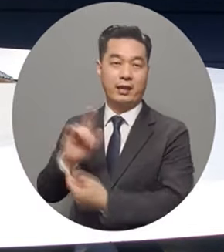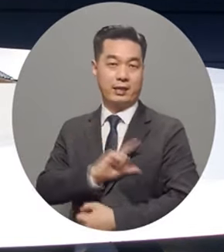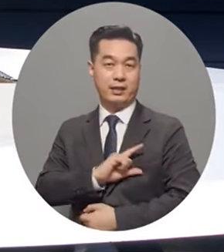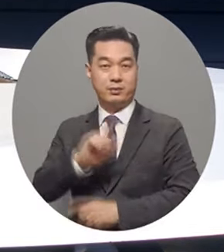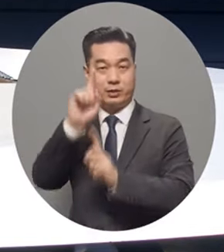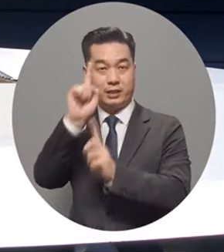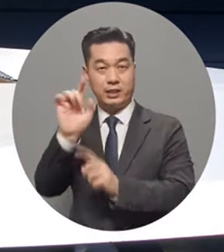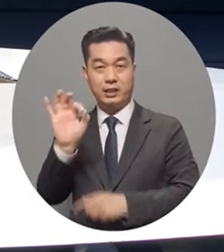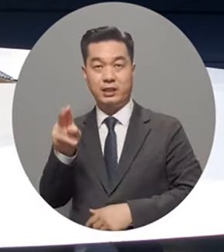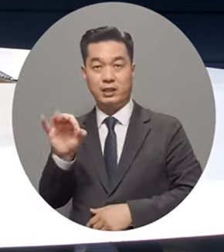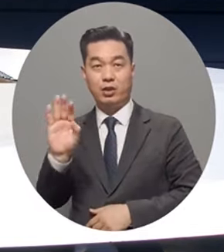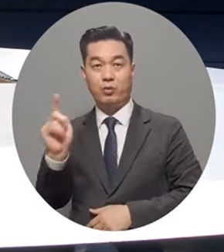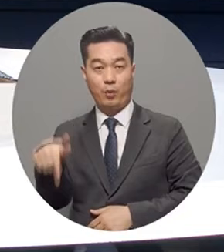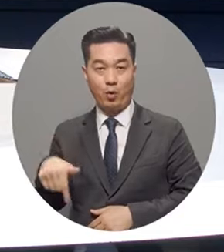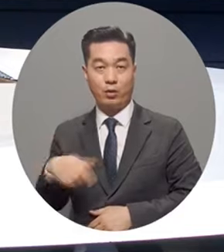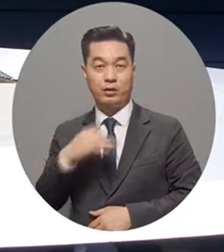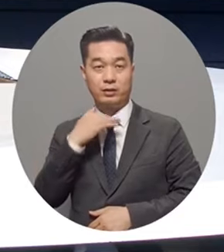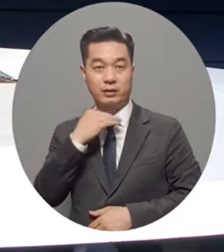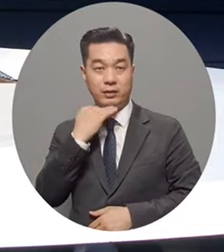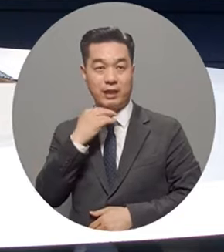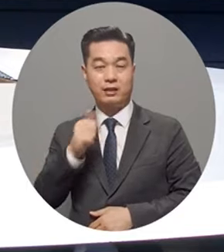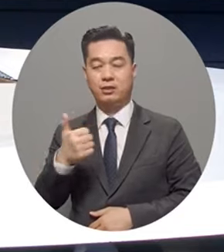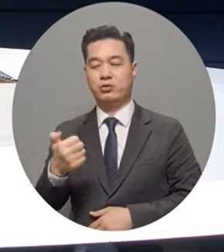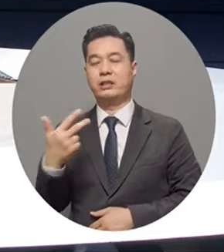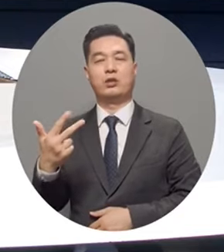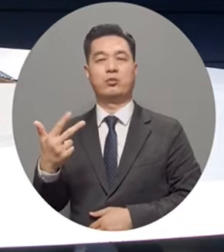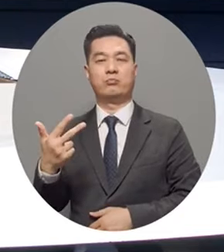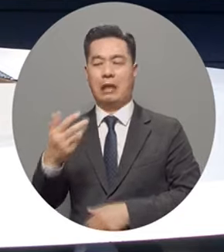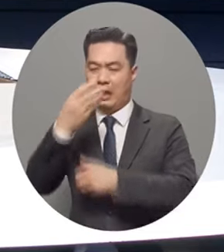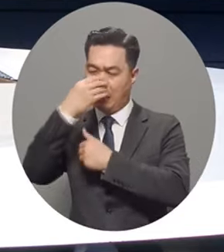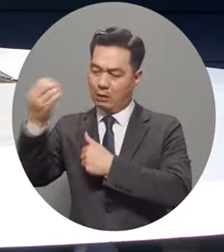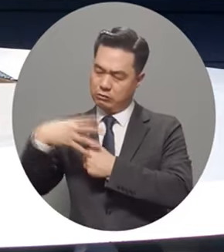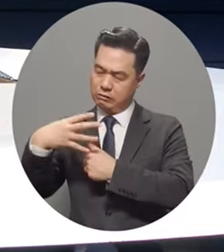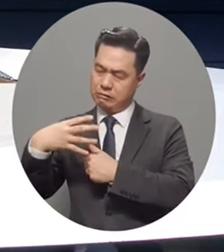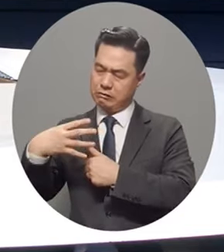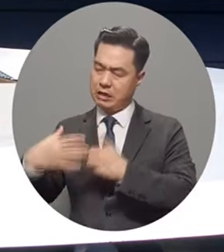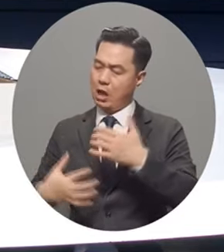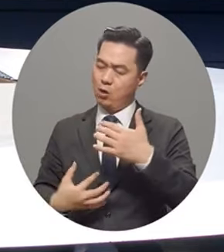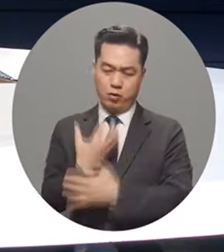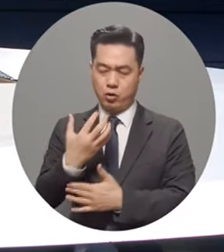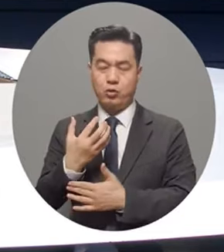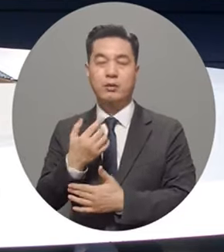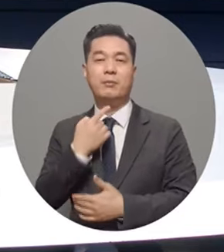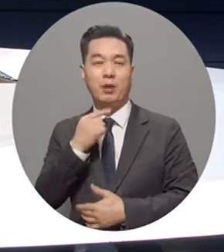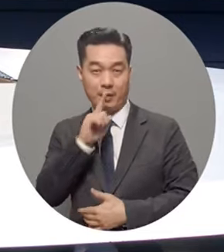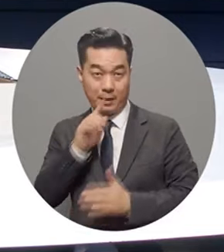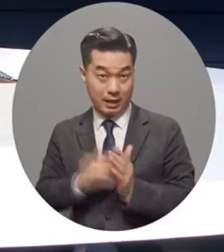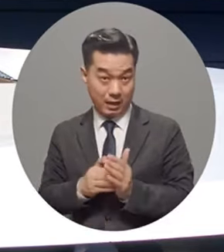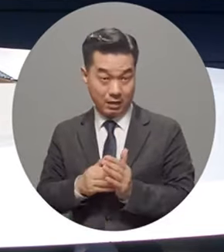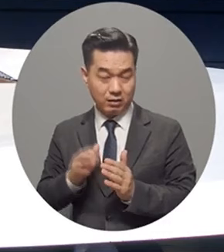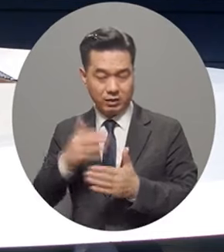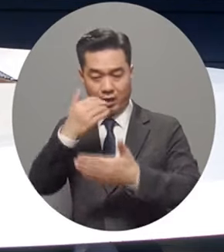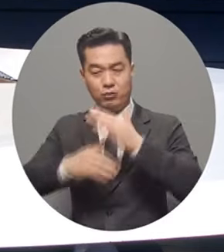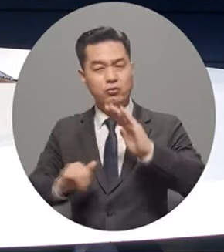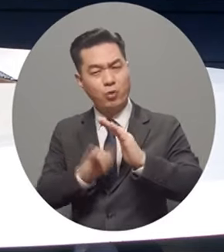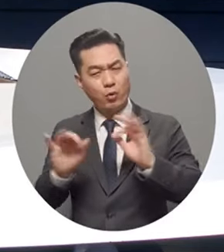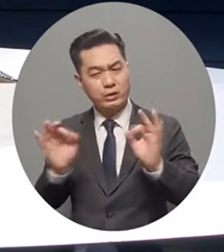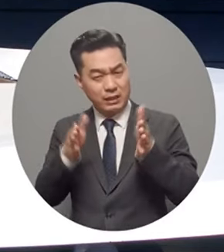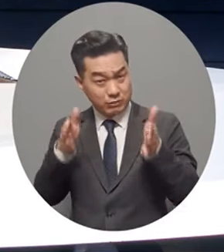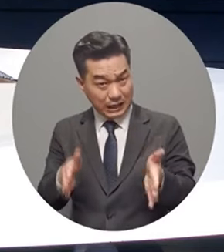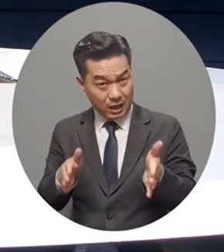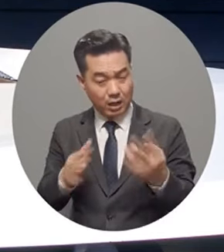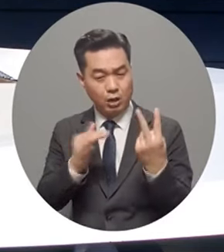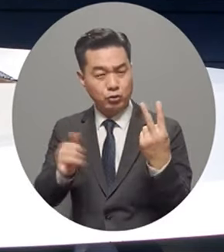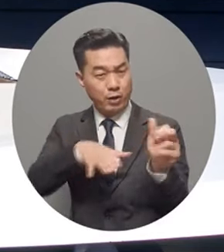이영복, 57살입니다. 이 씨는 무시당해서 그랬다며 우발적 범행이라고 주장하고 있는데 유족들은 짧은 시일 내에 두